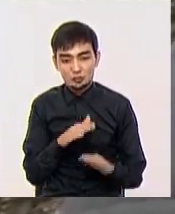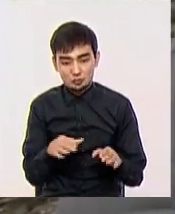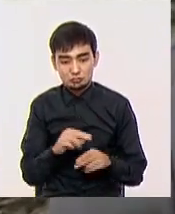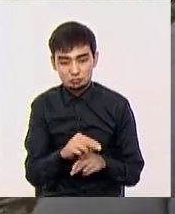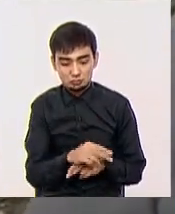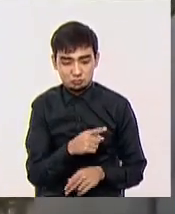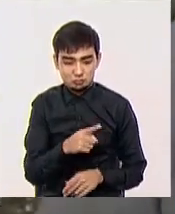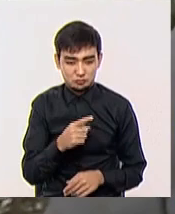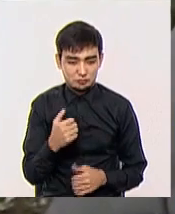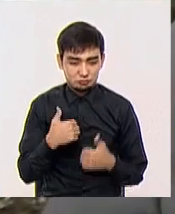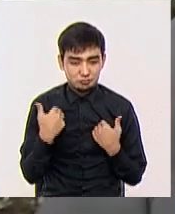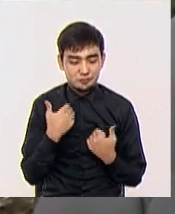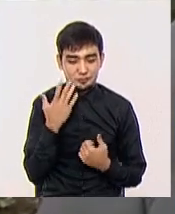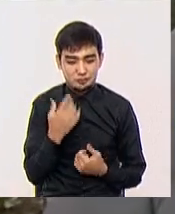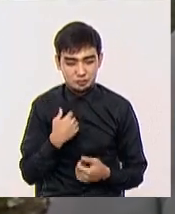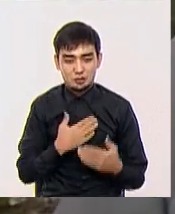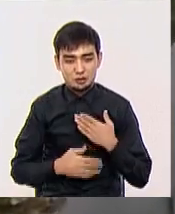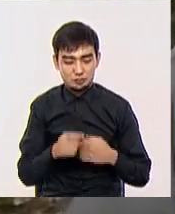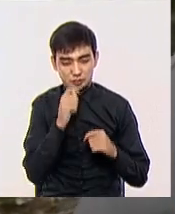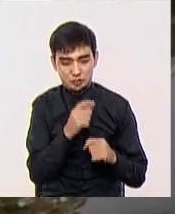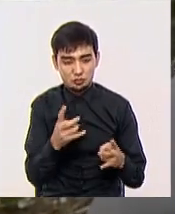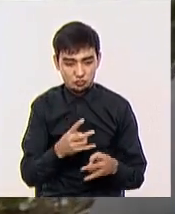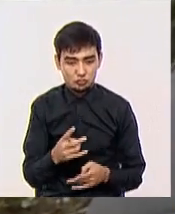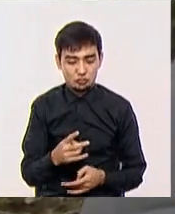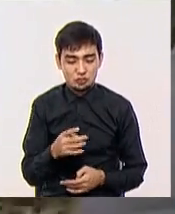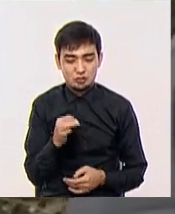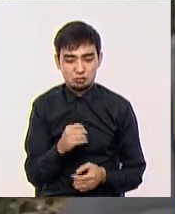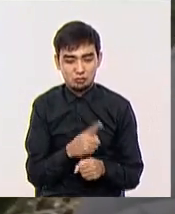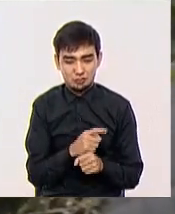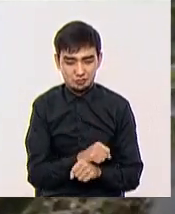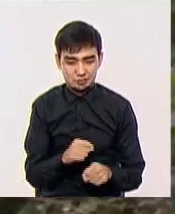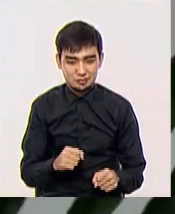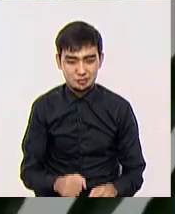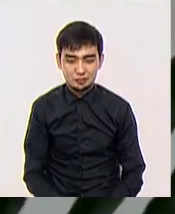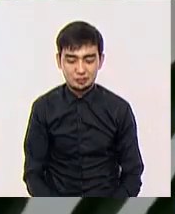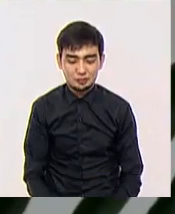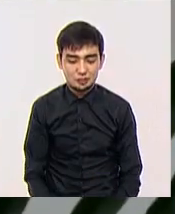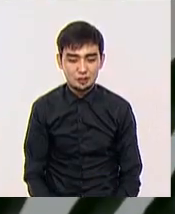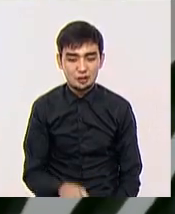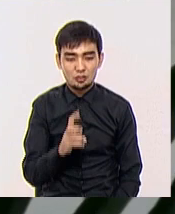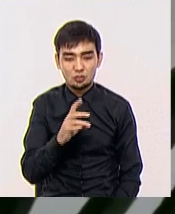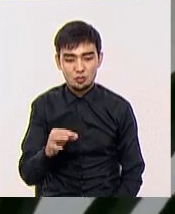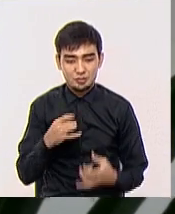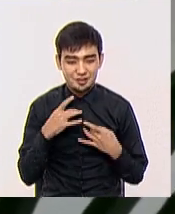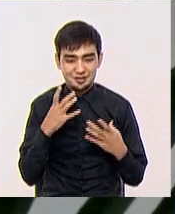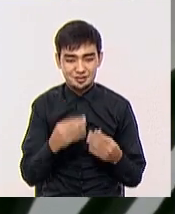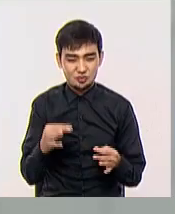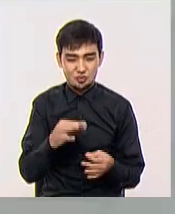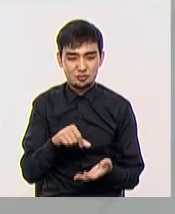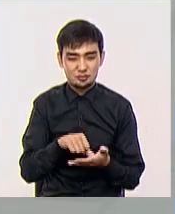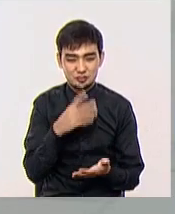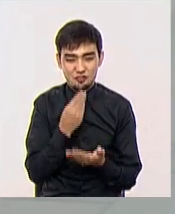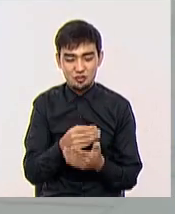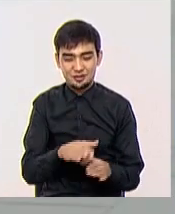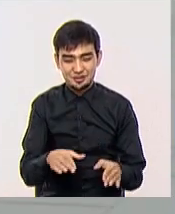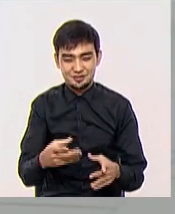қой. Қуанышты ма ол берге беріп бергенге? Болса соған бар жаттым сыйлыққа. Ал бірақ мерекеде еленіп шәкірттерінен